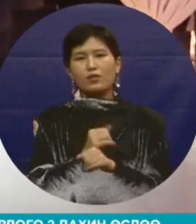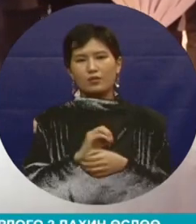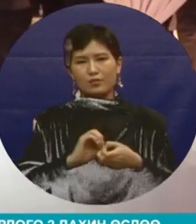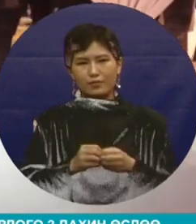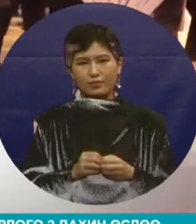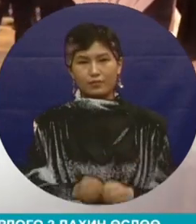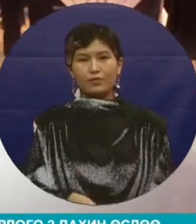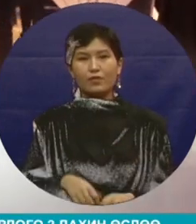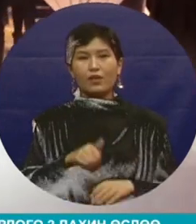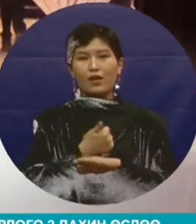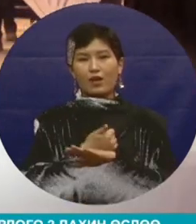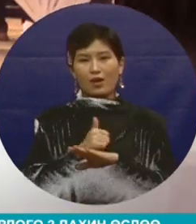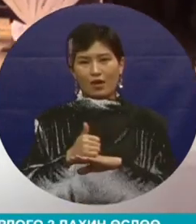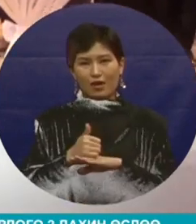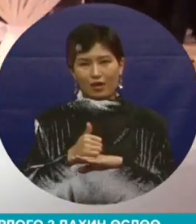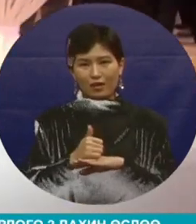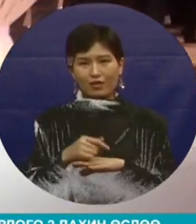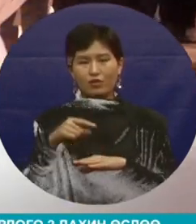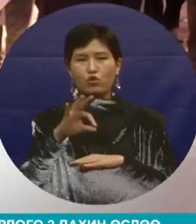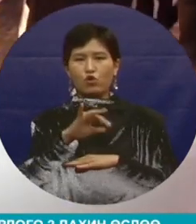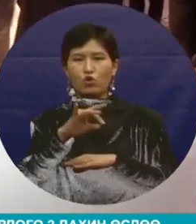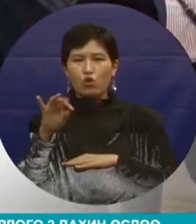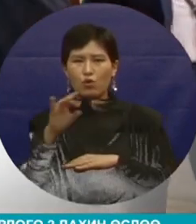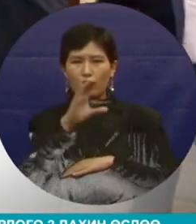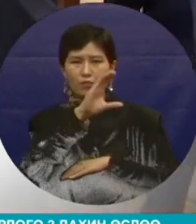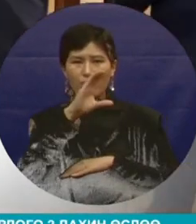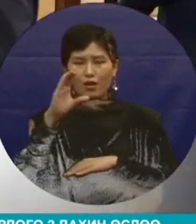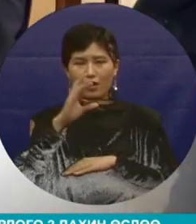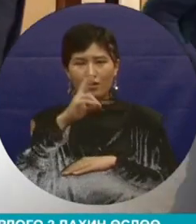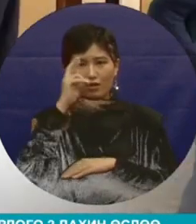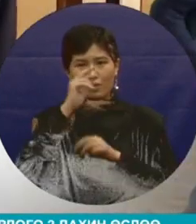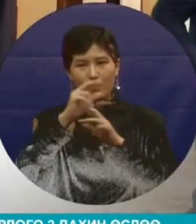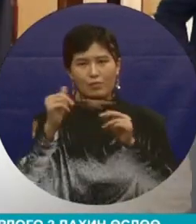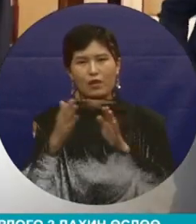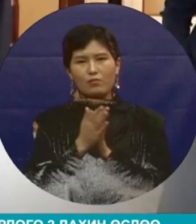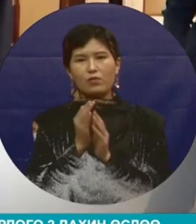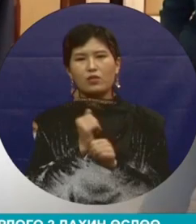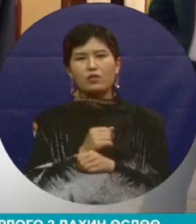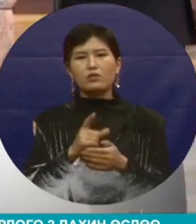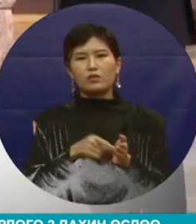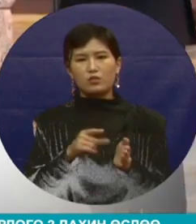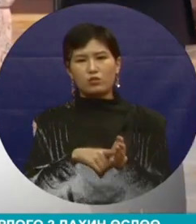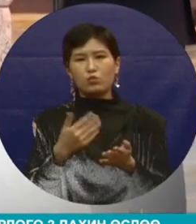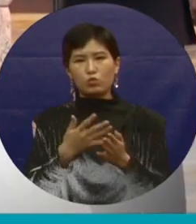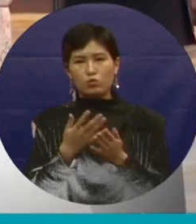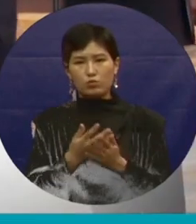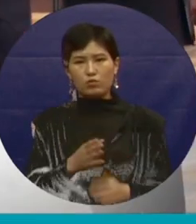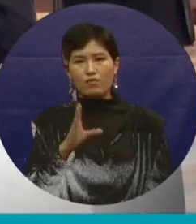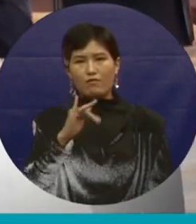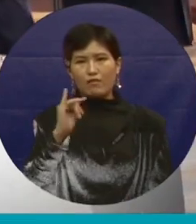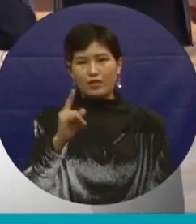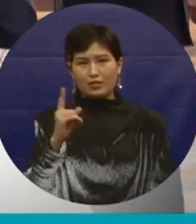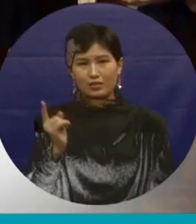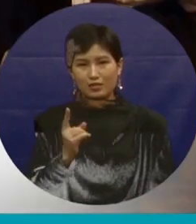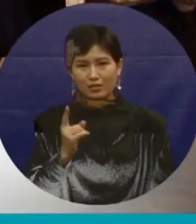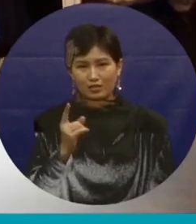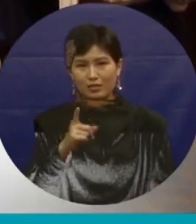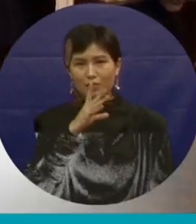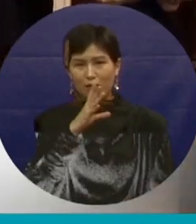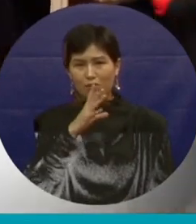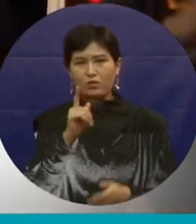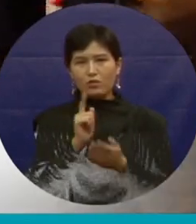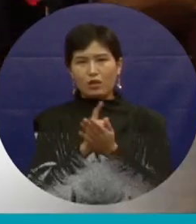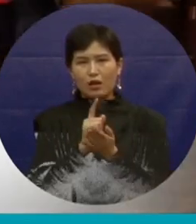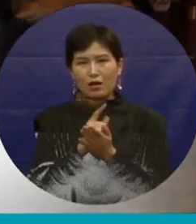Аялал жуулчлалын салбар бусад салбартай нэгт уялдаа холбоотой ажиллах шаардлагатай байна. Тухайлбал захин виз олгох улсын тоог нэмэгдүүлэхэд гадаад харилцааны яам